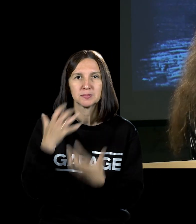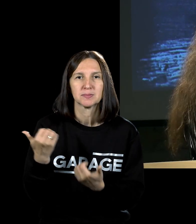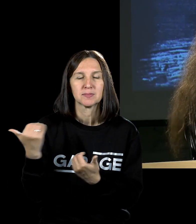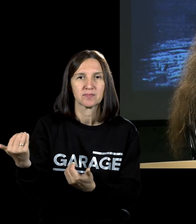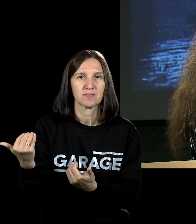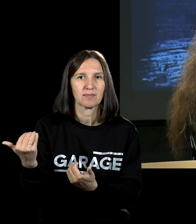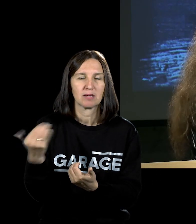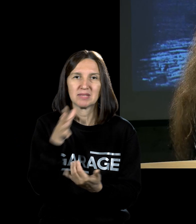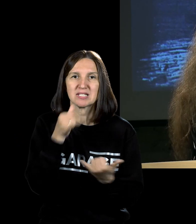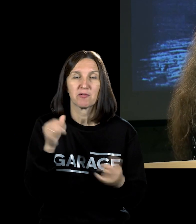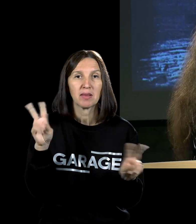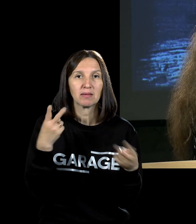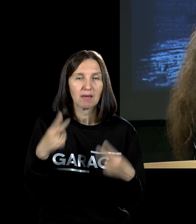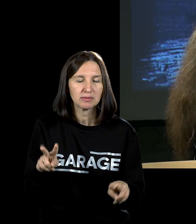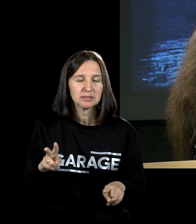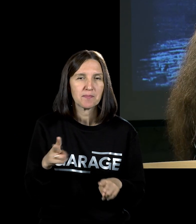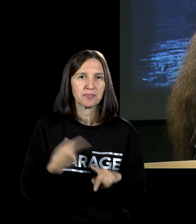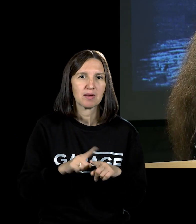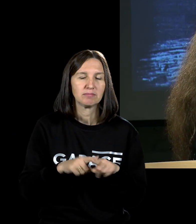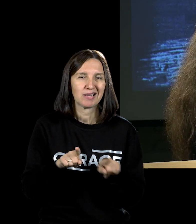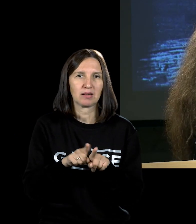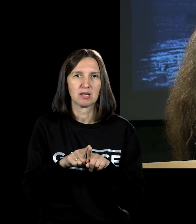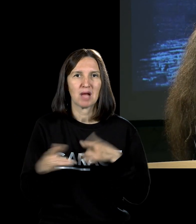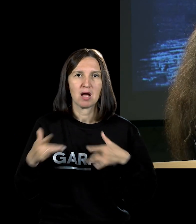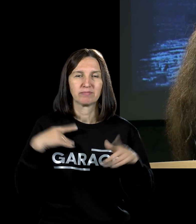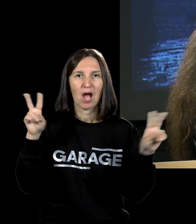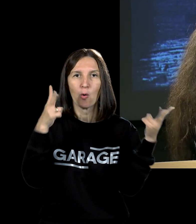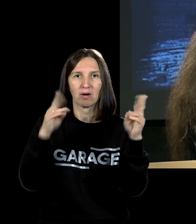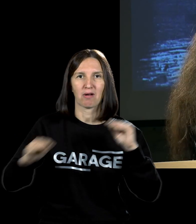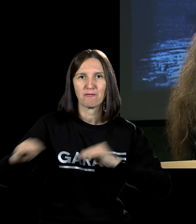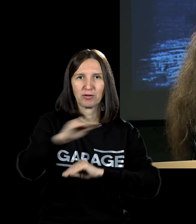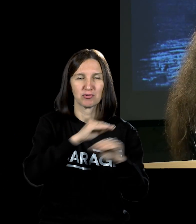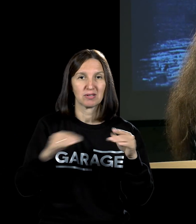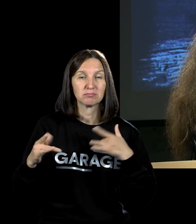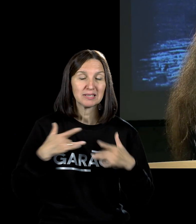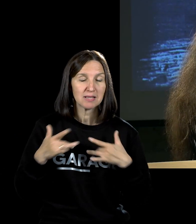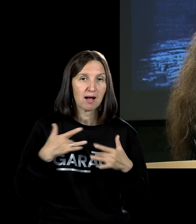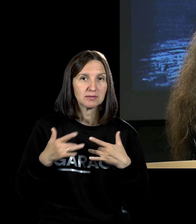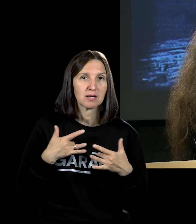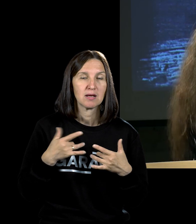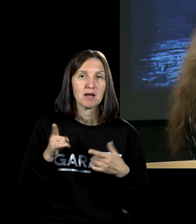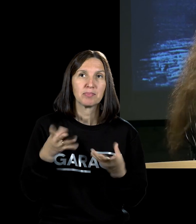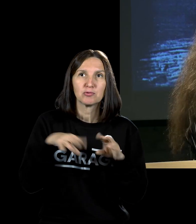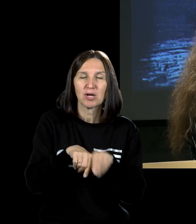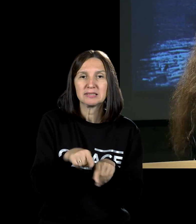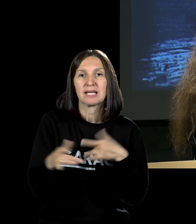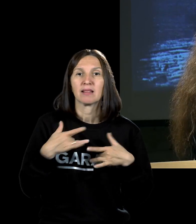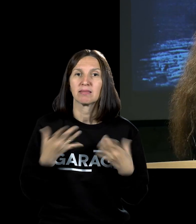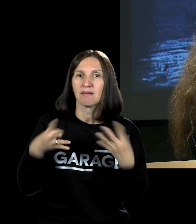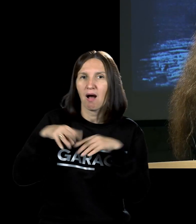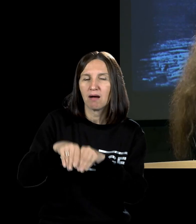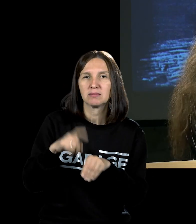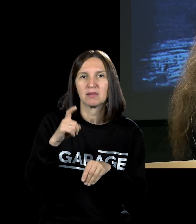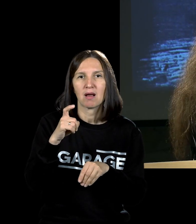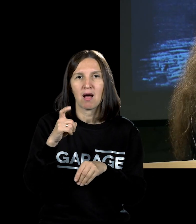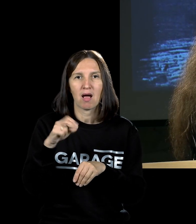начинает заниматься современным танцем, вот этим хореографическим театром, и там на грани театра и хэппенинга,